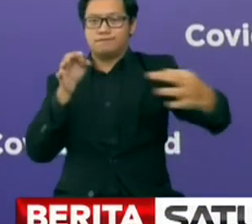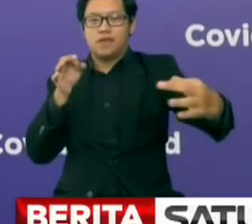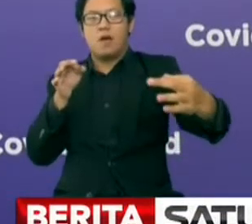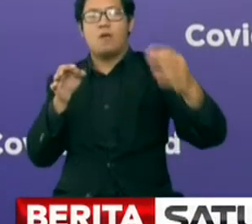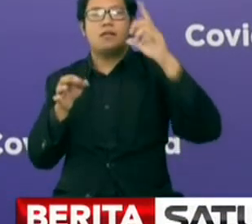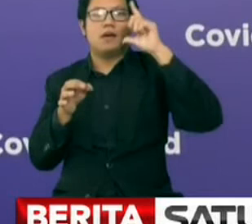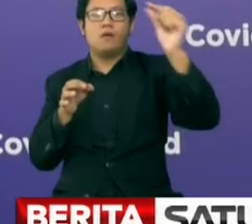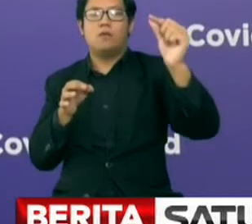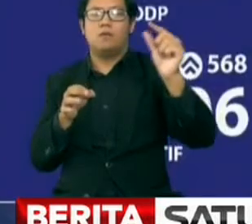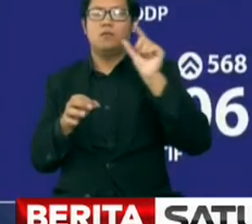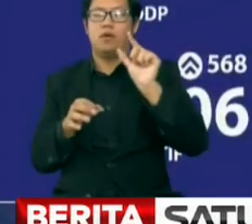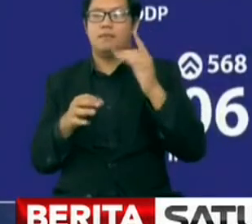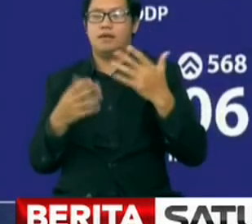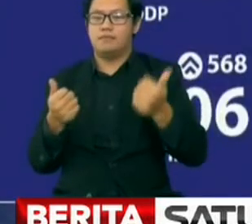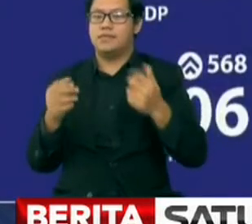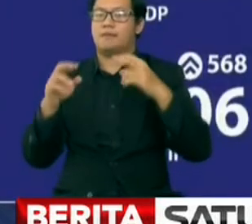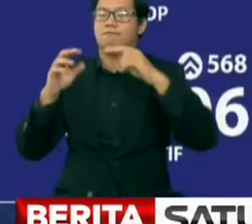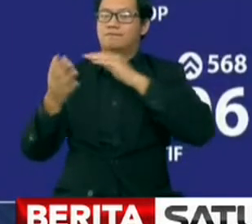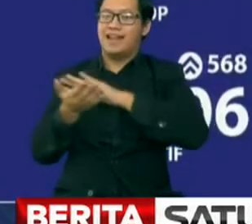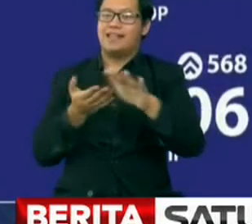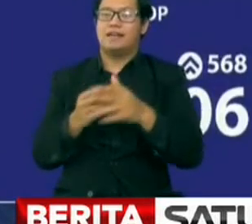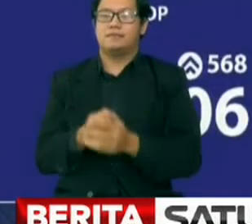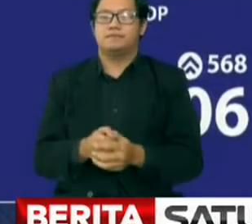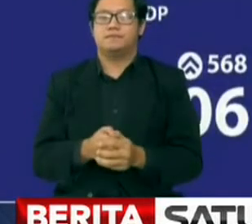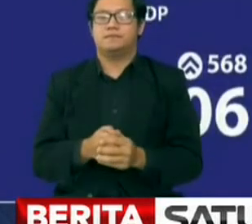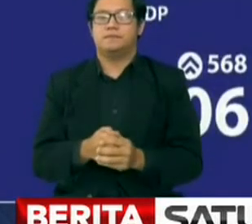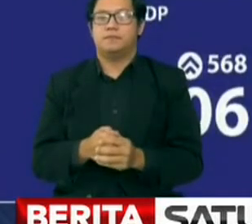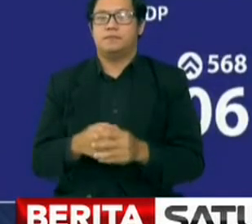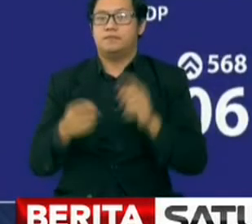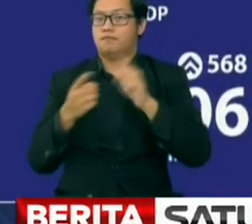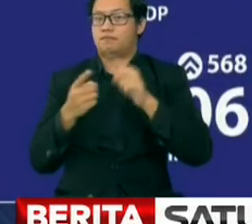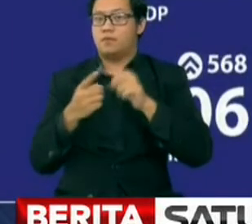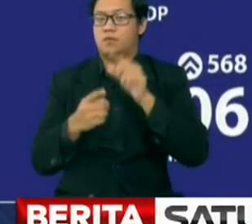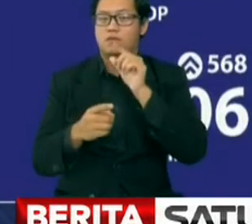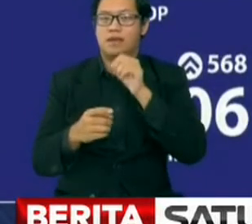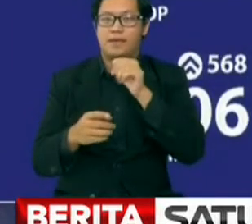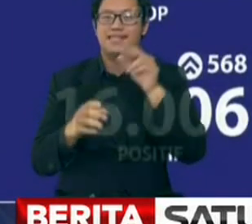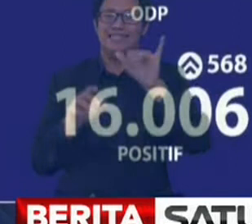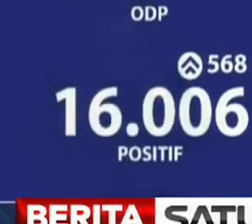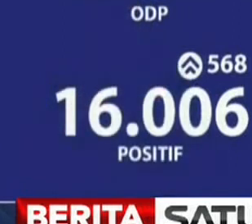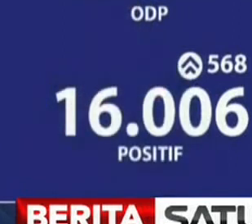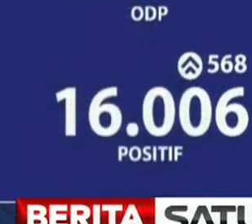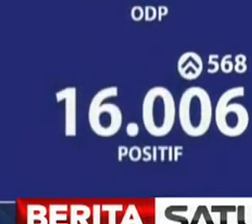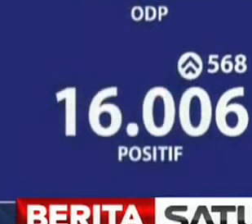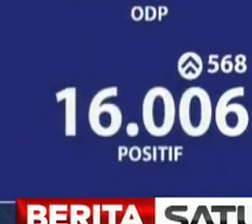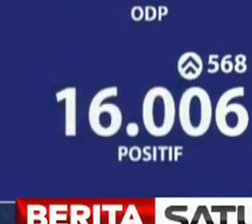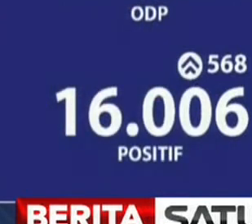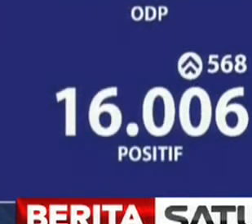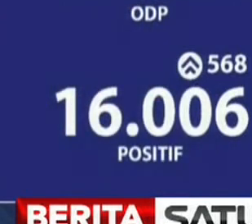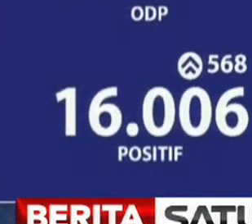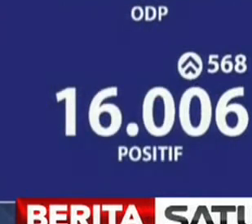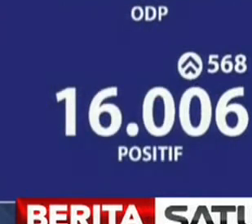memeriksakan real-time PCR diantaranya kami berikan ke Kabupaten Yapen ke Nabire